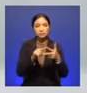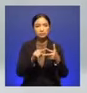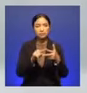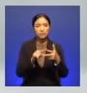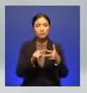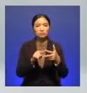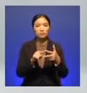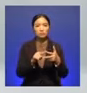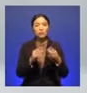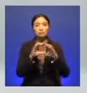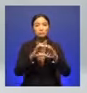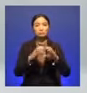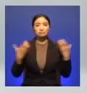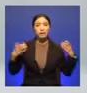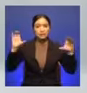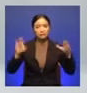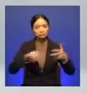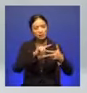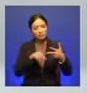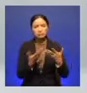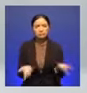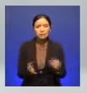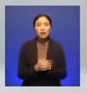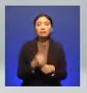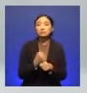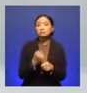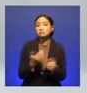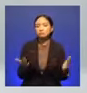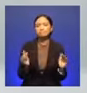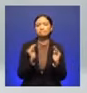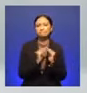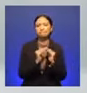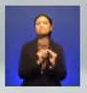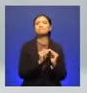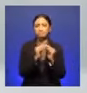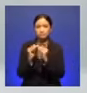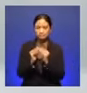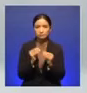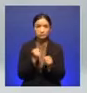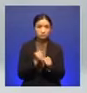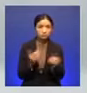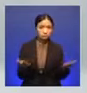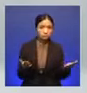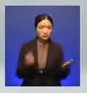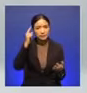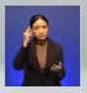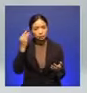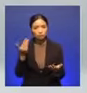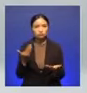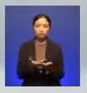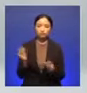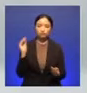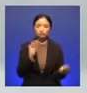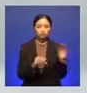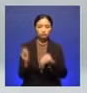พยาบาลของข้าราชการนะคะทำอย่างไรจึงจะให้เกิดความเท่าเทียมแล้วก็แนวคิดการรวมกองทุนเดียวเนี่ย